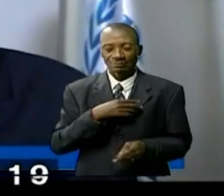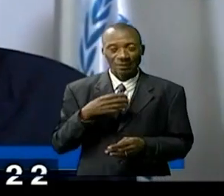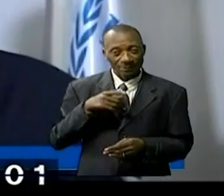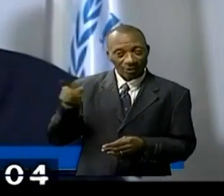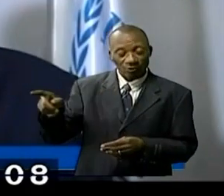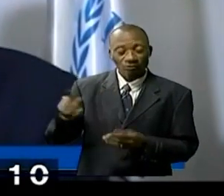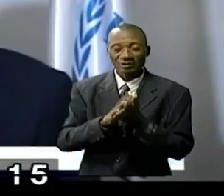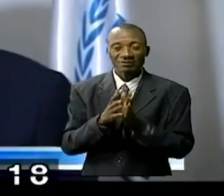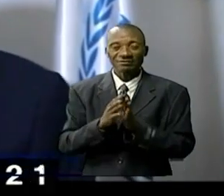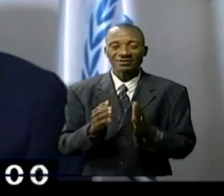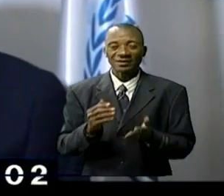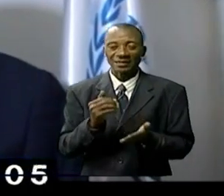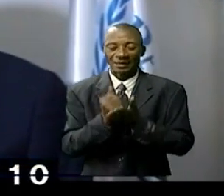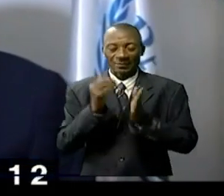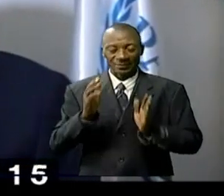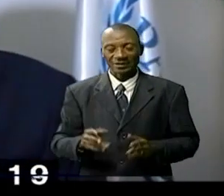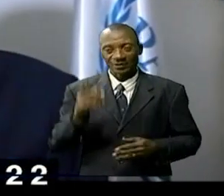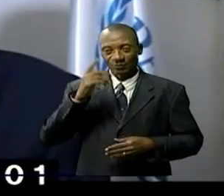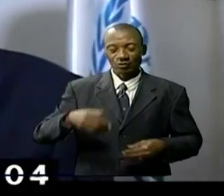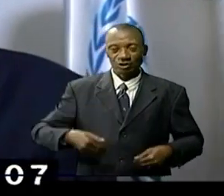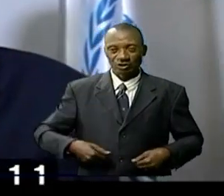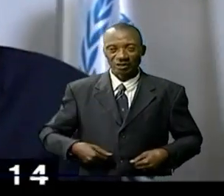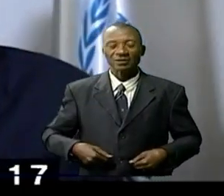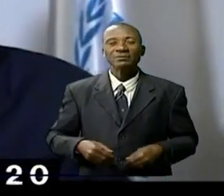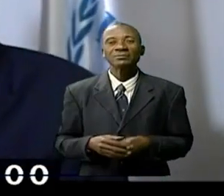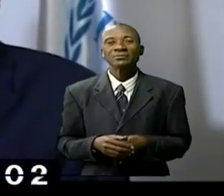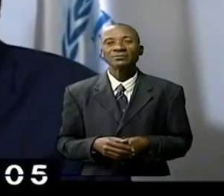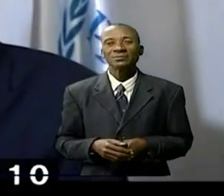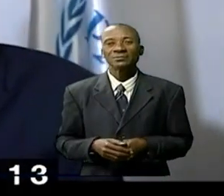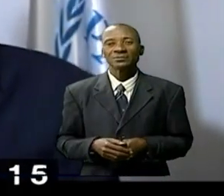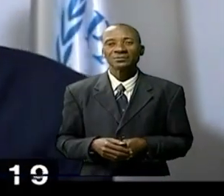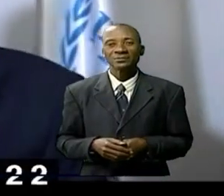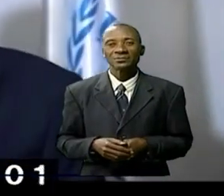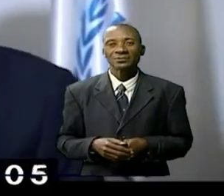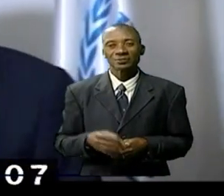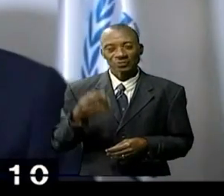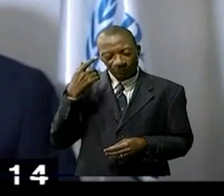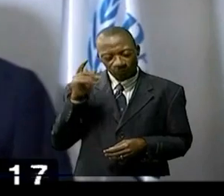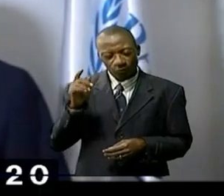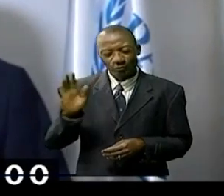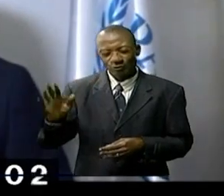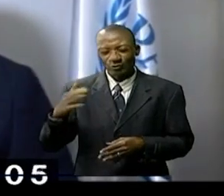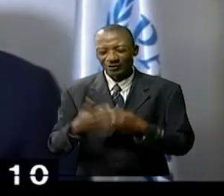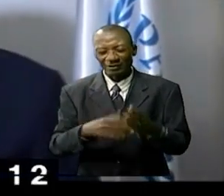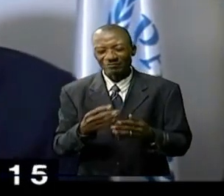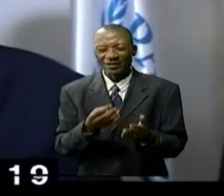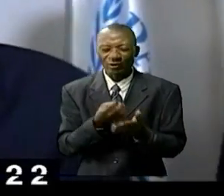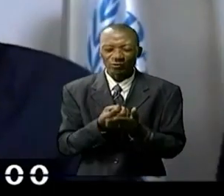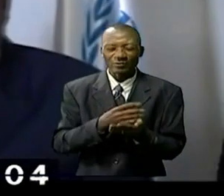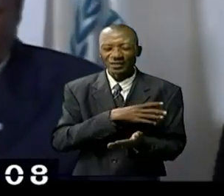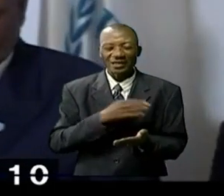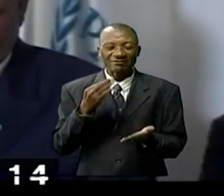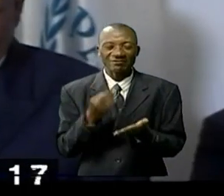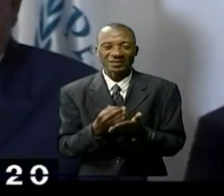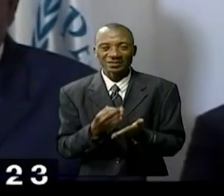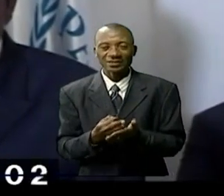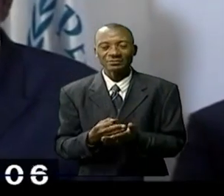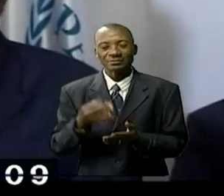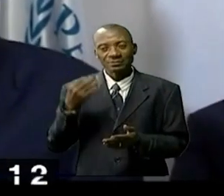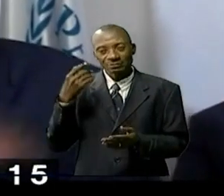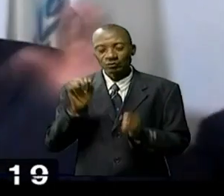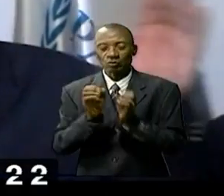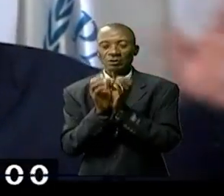nationale en vue de la petite et de ce projet économique et financier pour l'épanouissement de la jeunesse